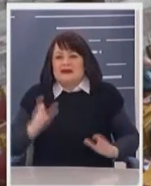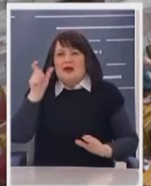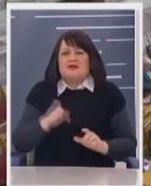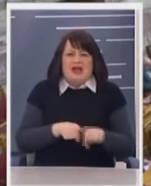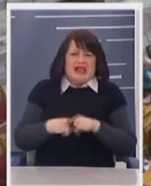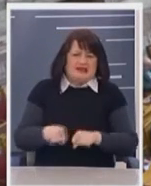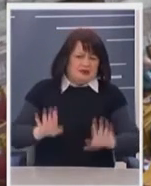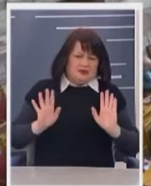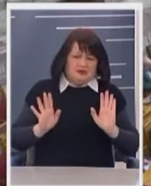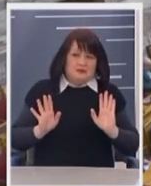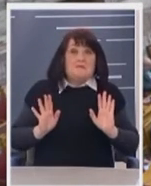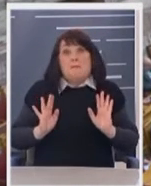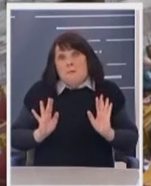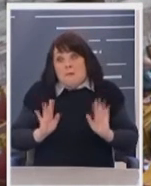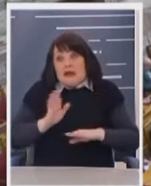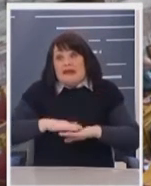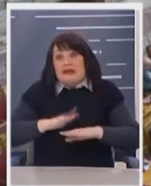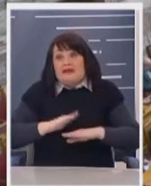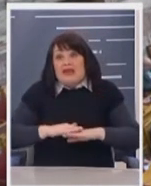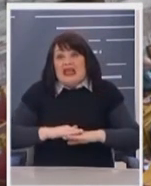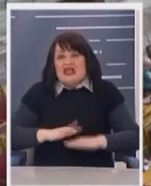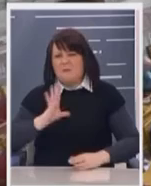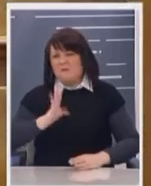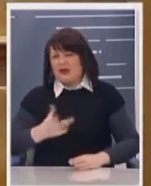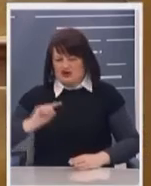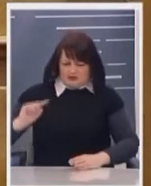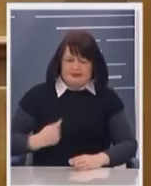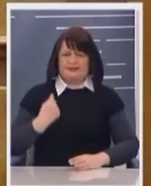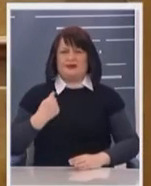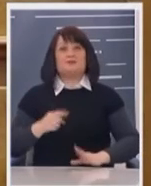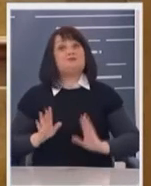άσχετος. Ή αν είναι η εμπάθεια το κίνητρο.